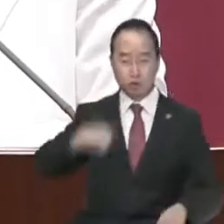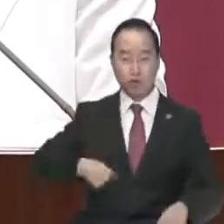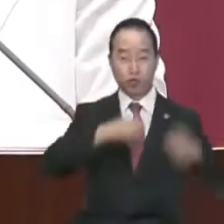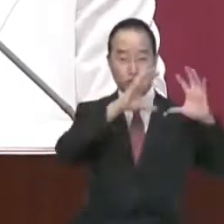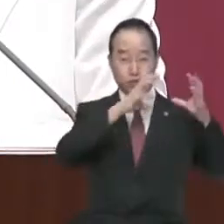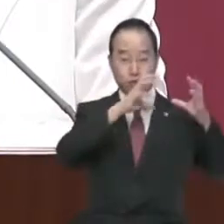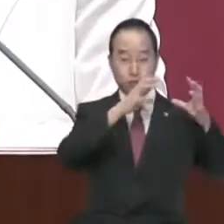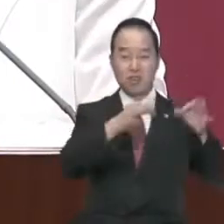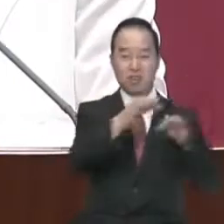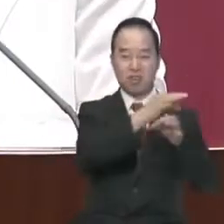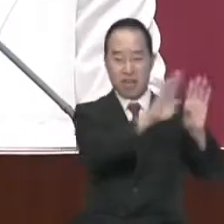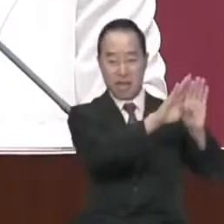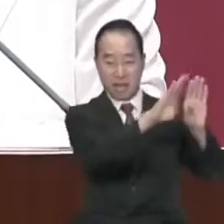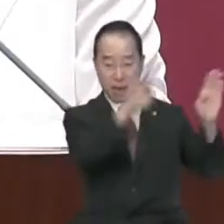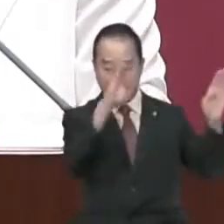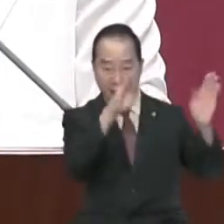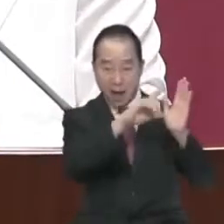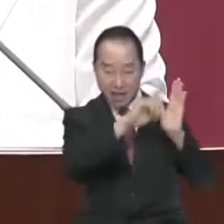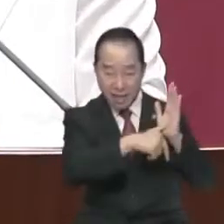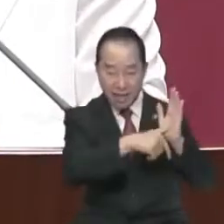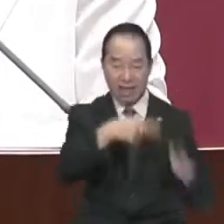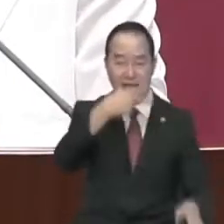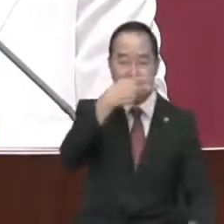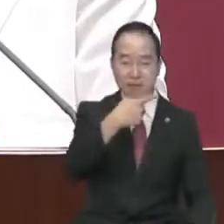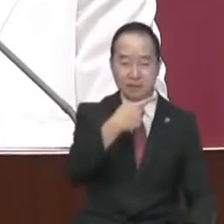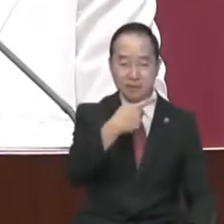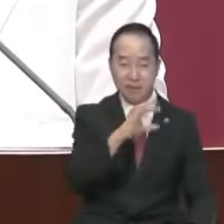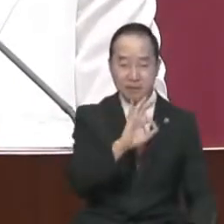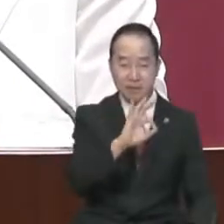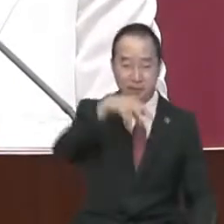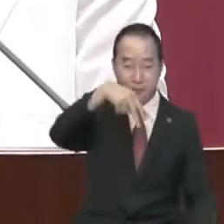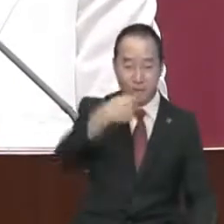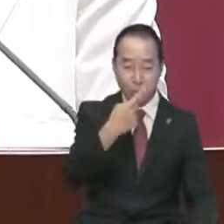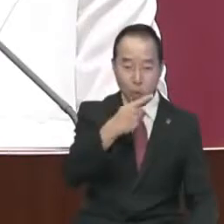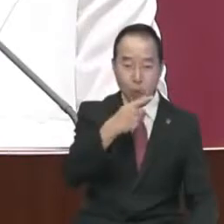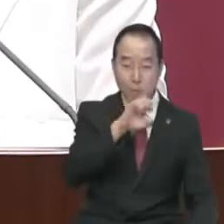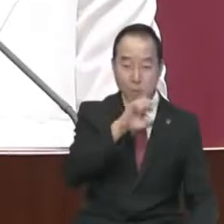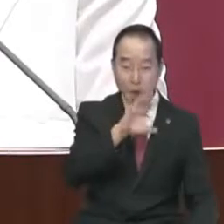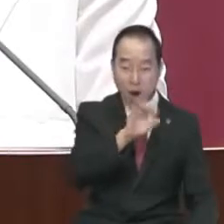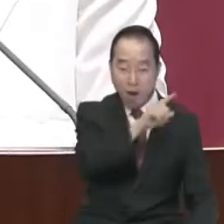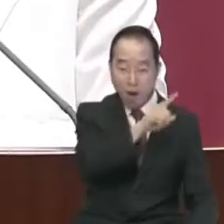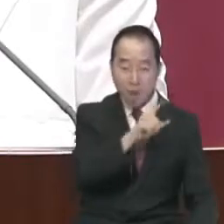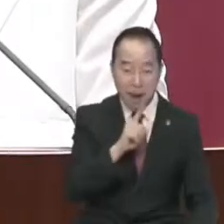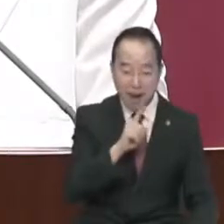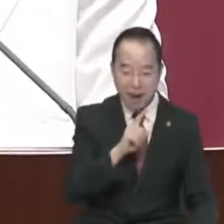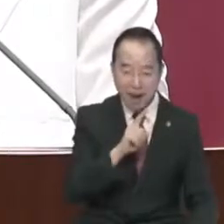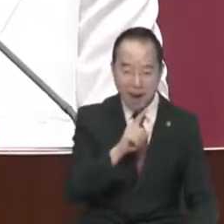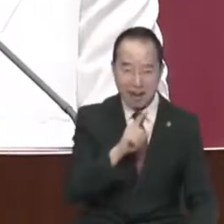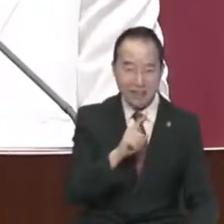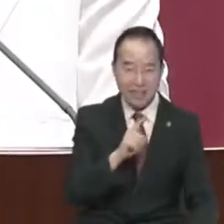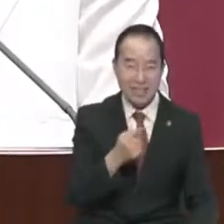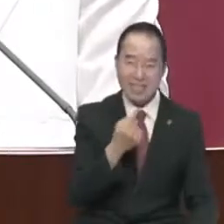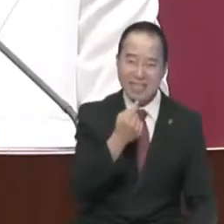때 등소평이 흑묘 백묘론이라는 걸 주장을 했던 적이 있어요. 하여튼